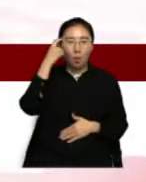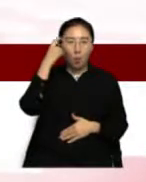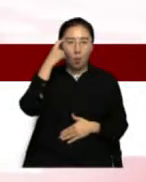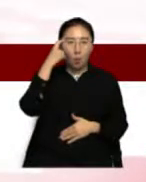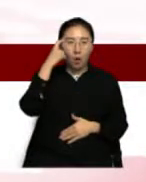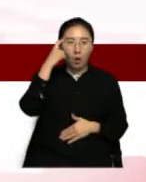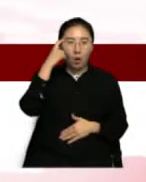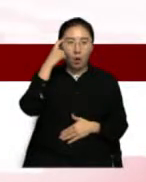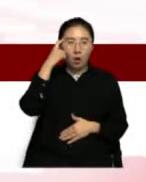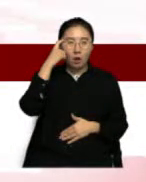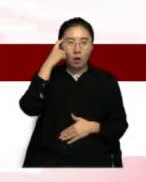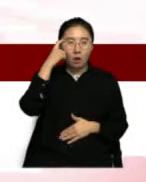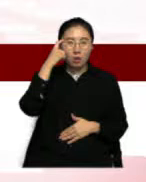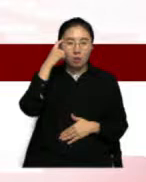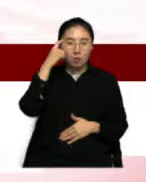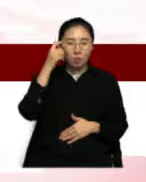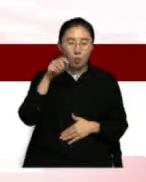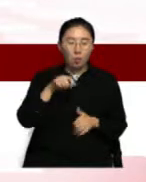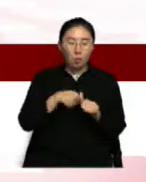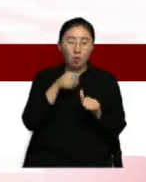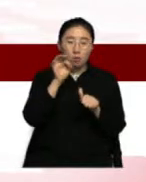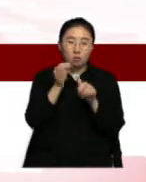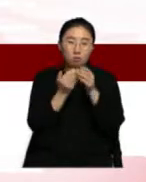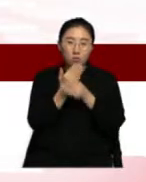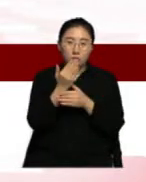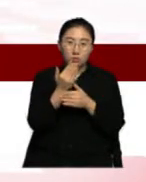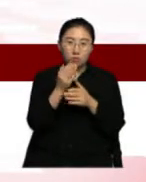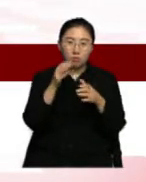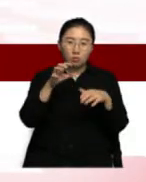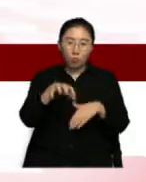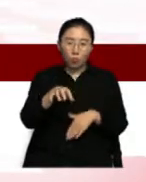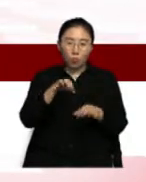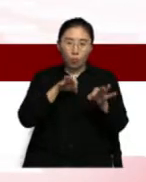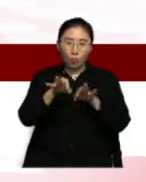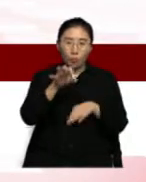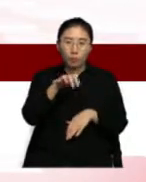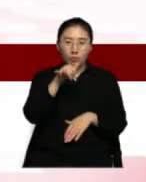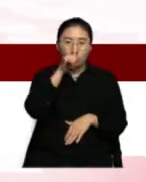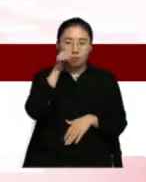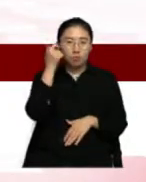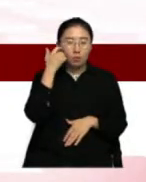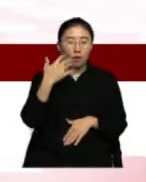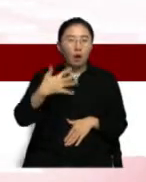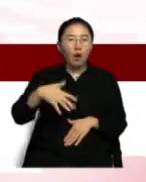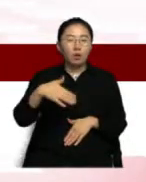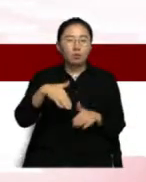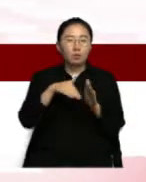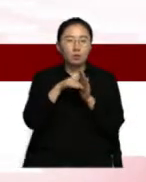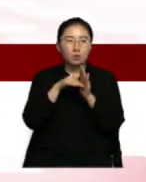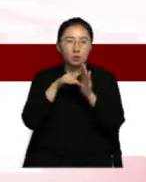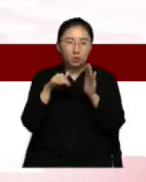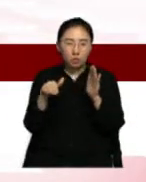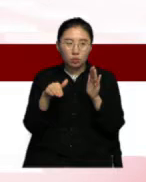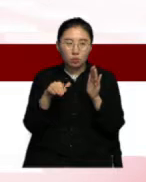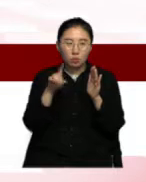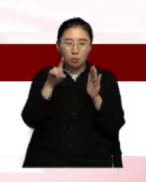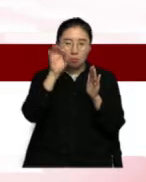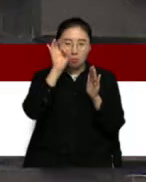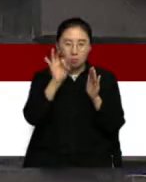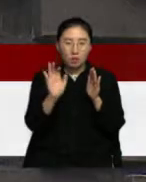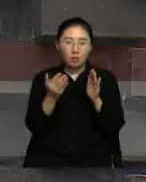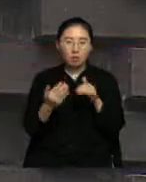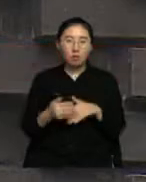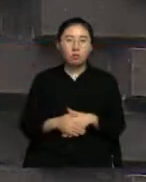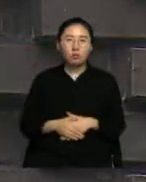그러면은 그 낸 곳이 있나요? 아직까지는 과태료 부과 기준도 한번 봐야